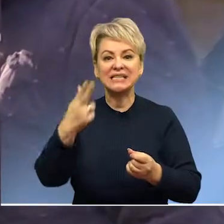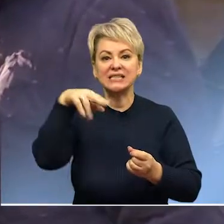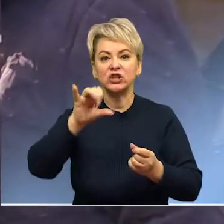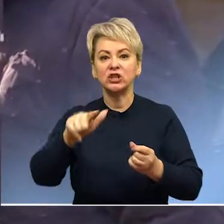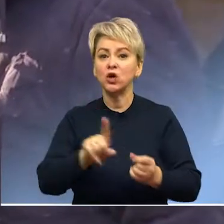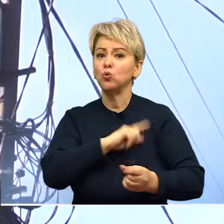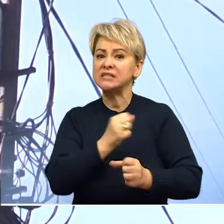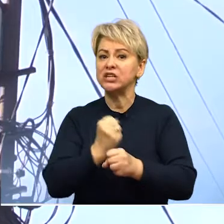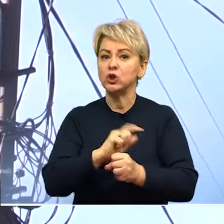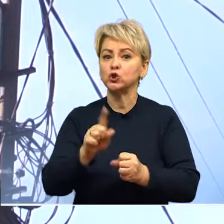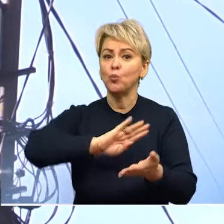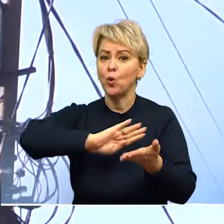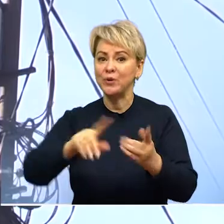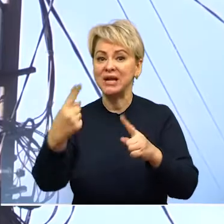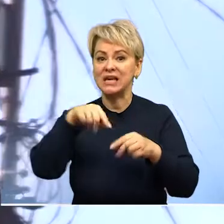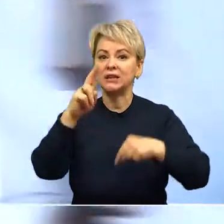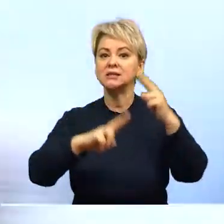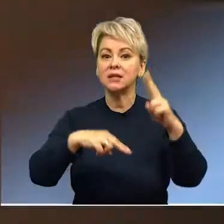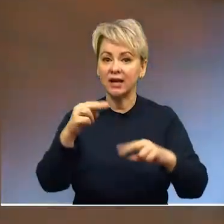прикладывают все усилия, чтобы выжить нового соседа.